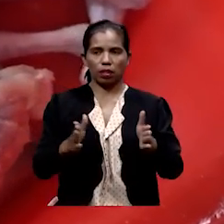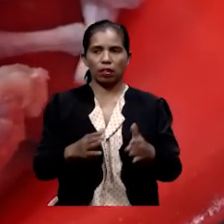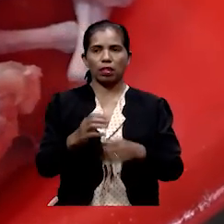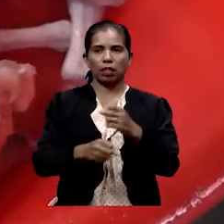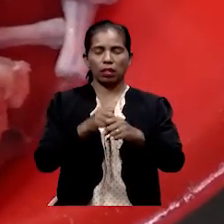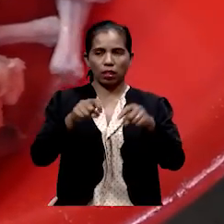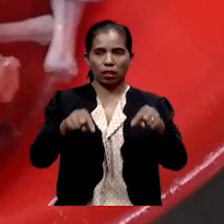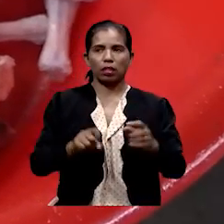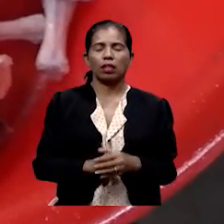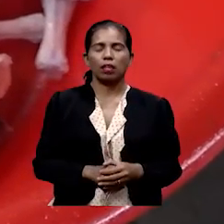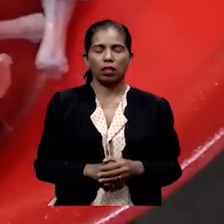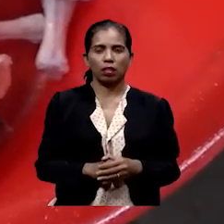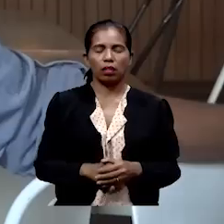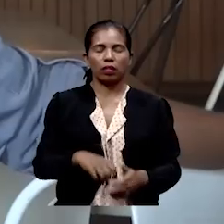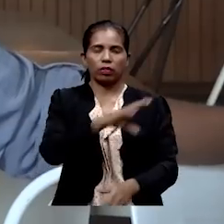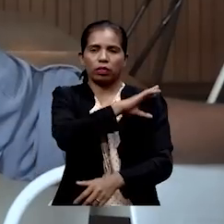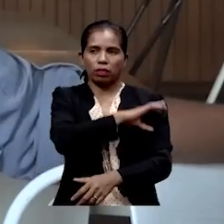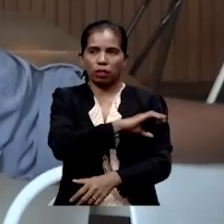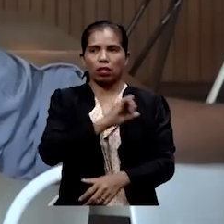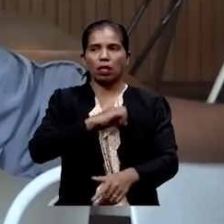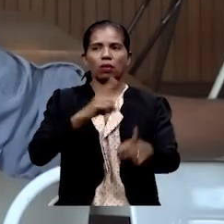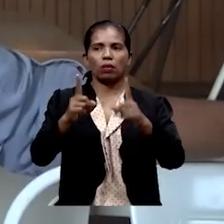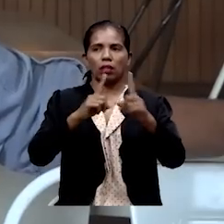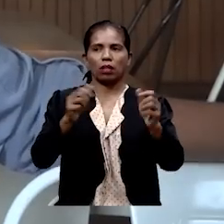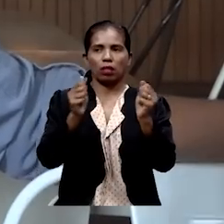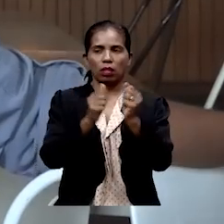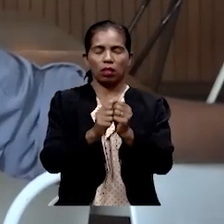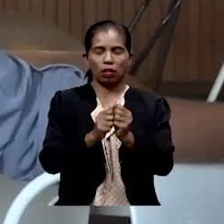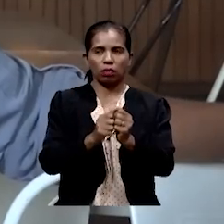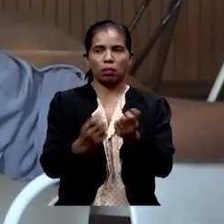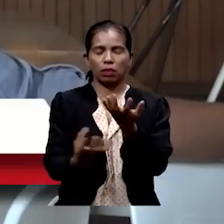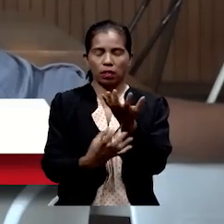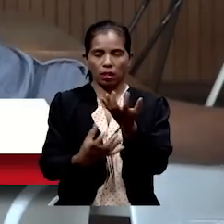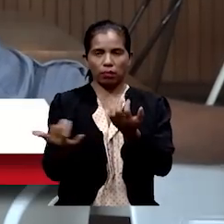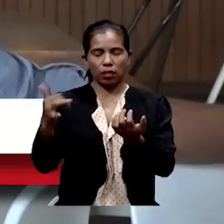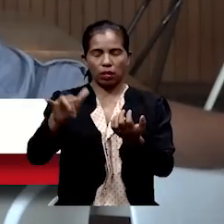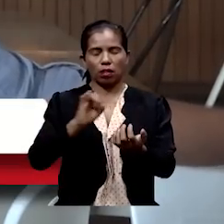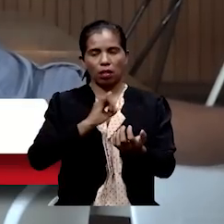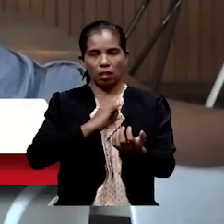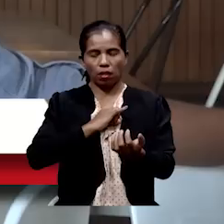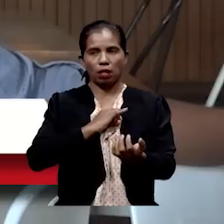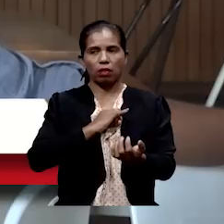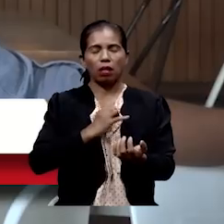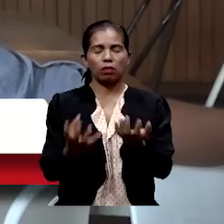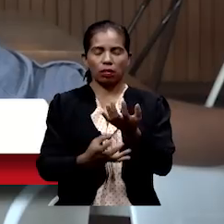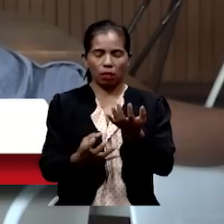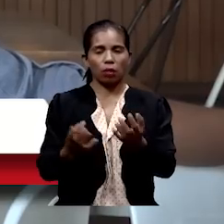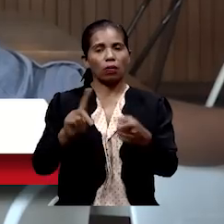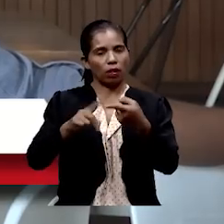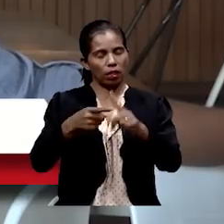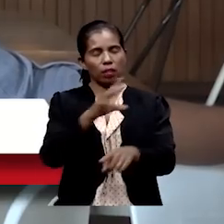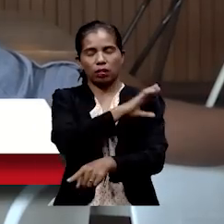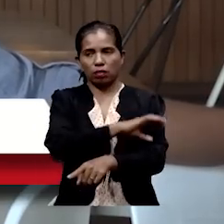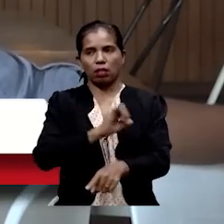neng, hau deja security ne, hau sempre ona kuliah kuliah asiguransi sehar seperti embasira. Ia embasara Amerika nelan ya dapur. Antaun hau kuliah